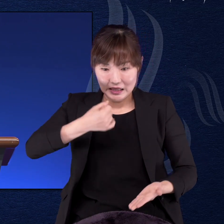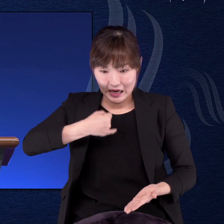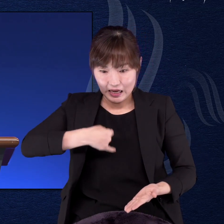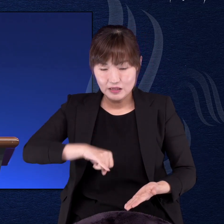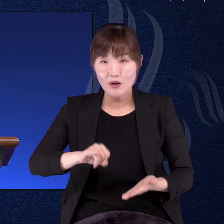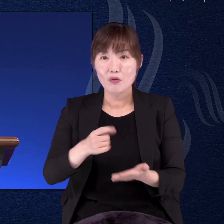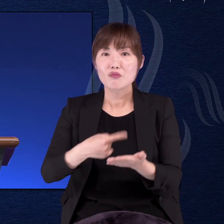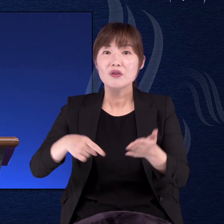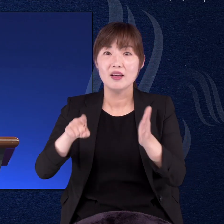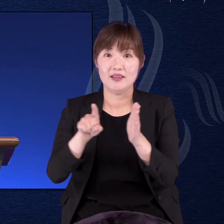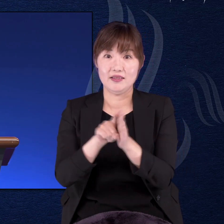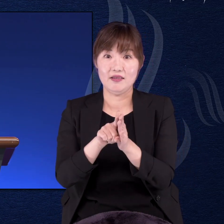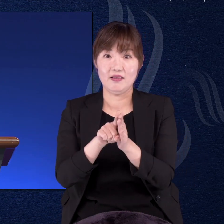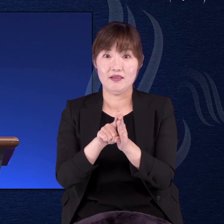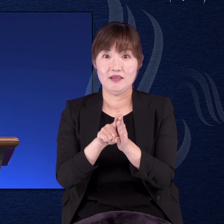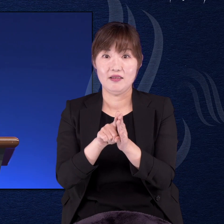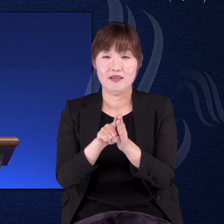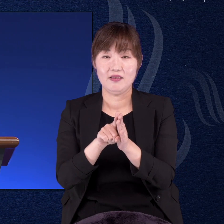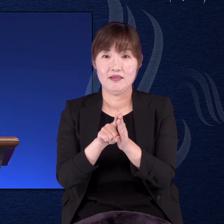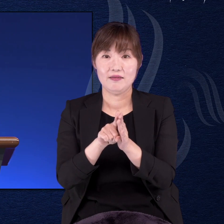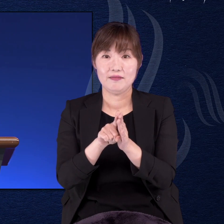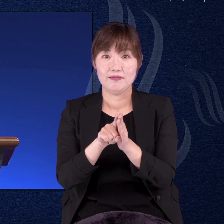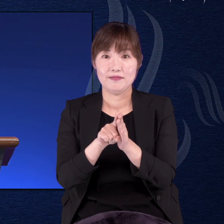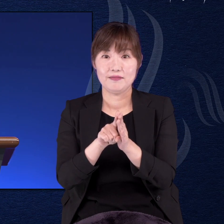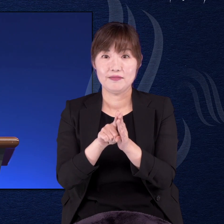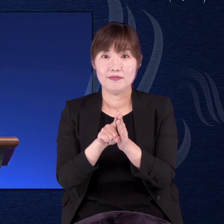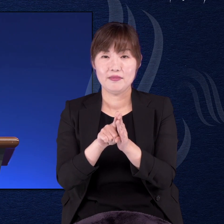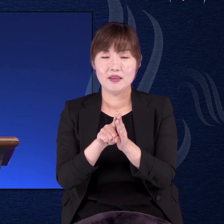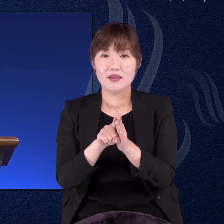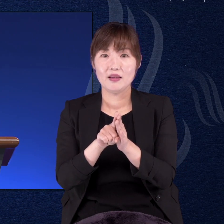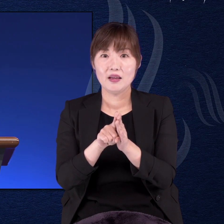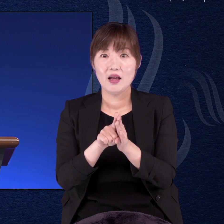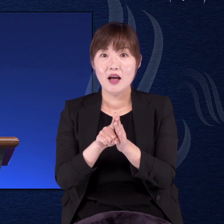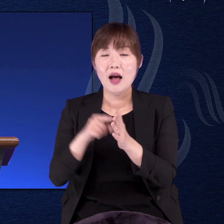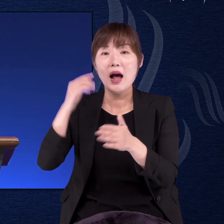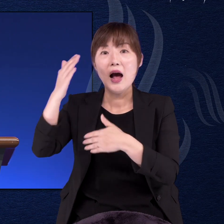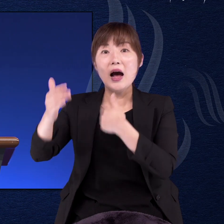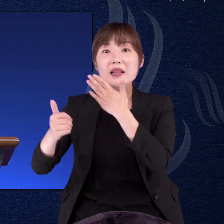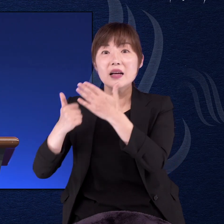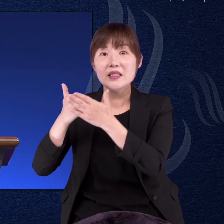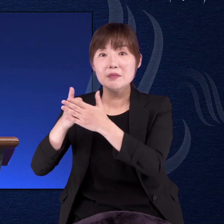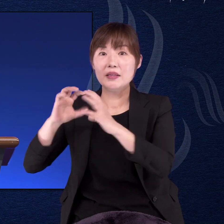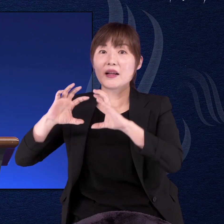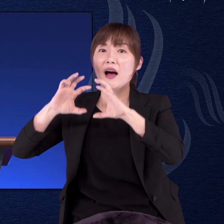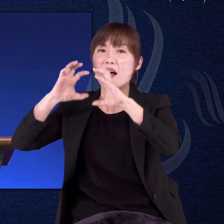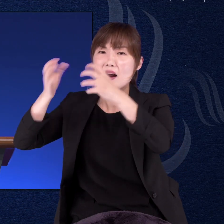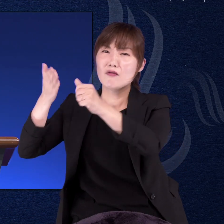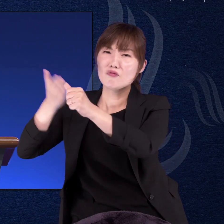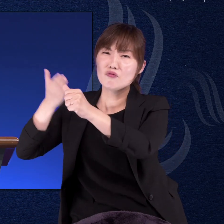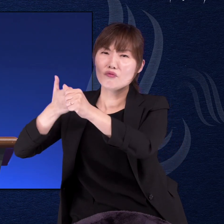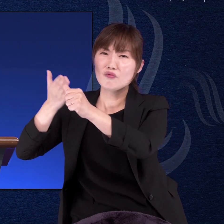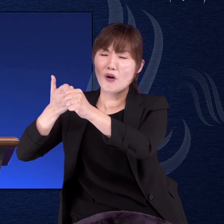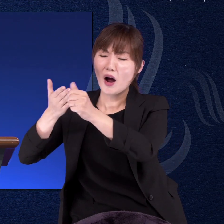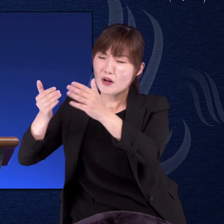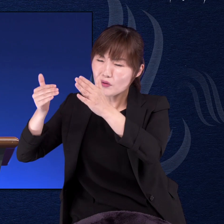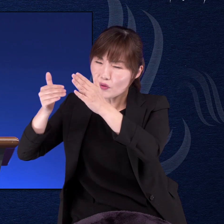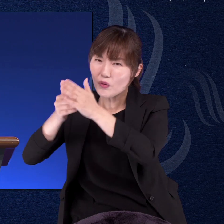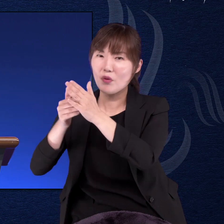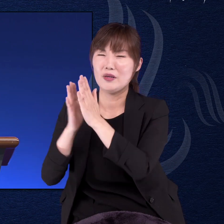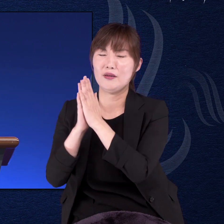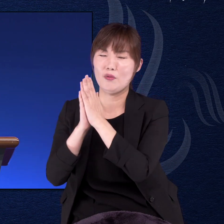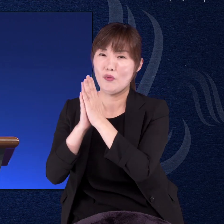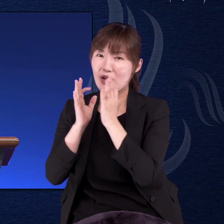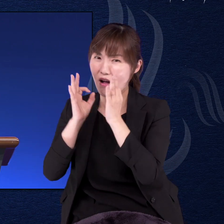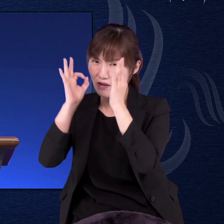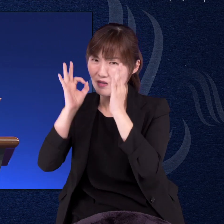나라와 그의 의를 구하는 아이들이 될 수 있도록 기도하면 그 외의 것, 이 모든 것은 우리가 지금